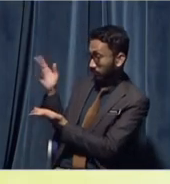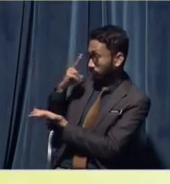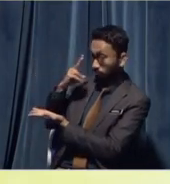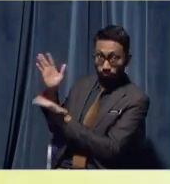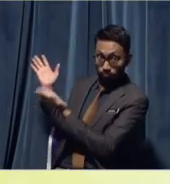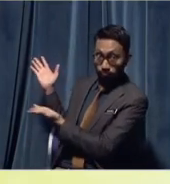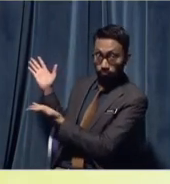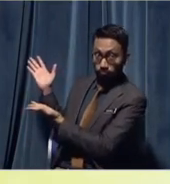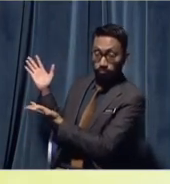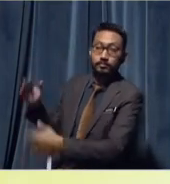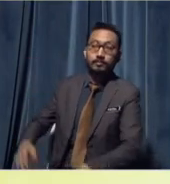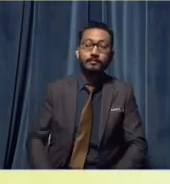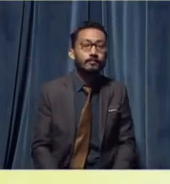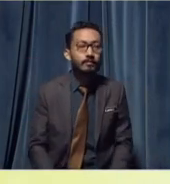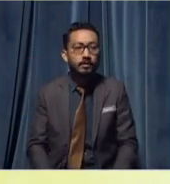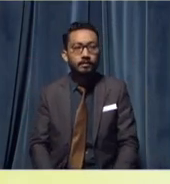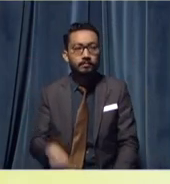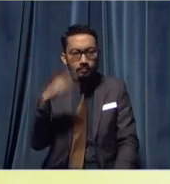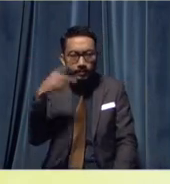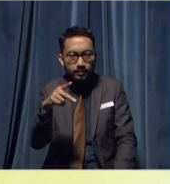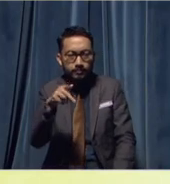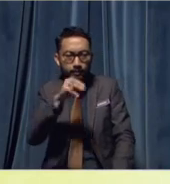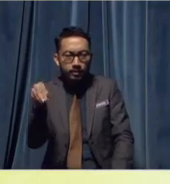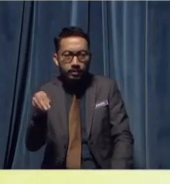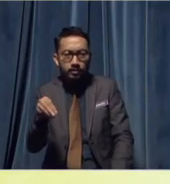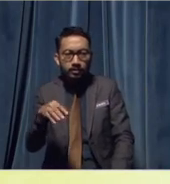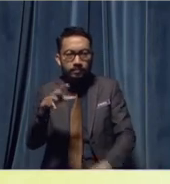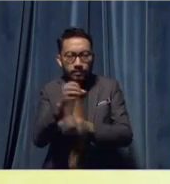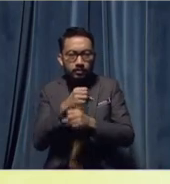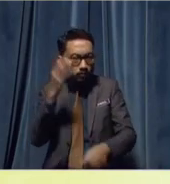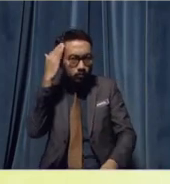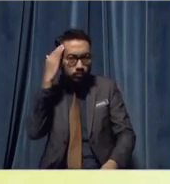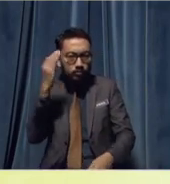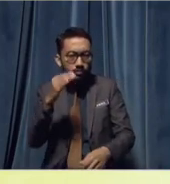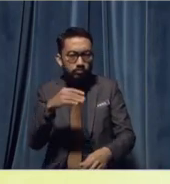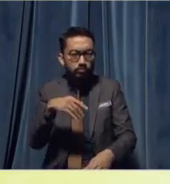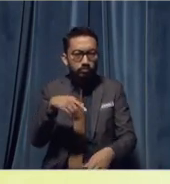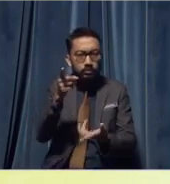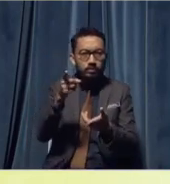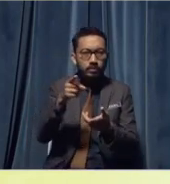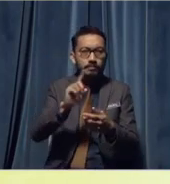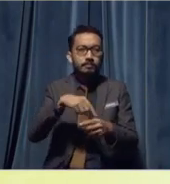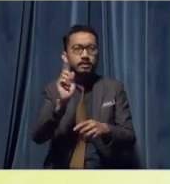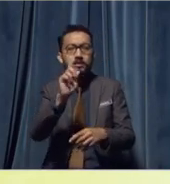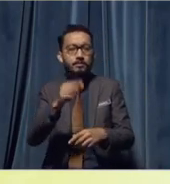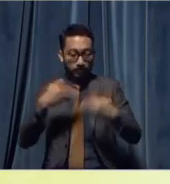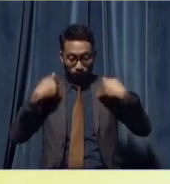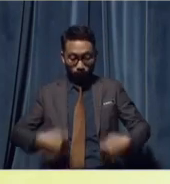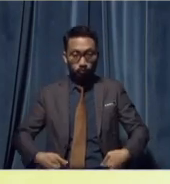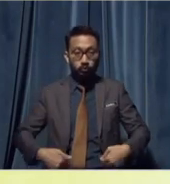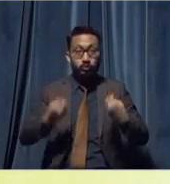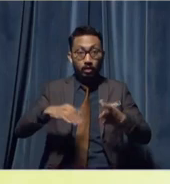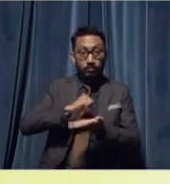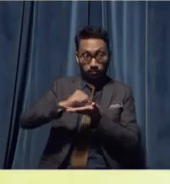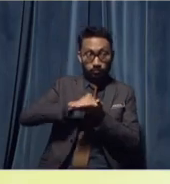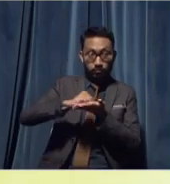dipaparkan. Pernahkah murid-murid mengalami situasi seperti ini, di mana baju